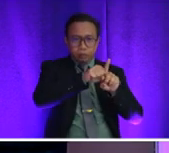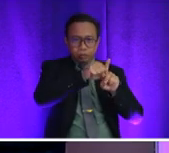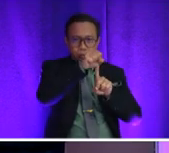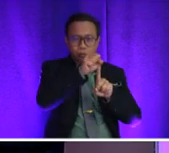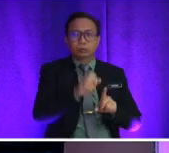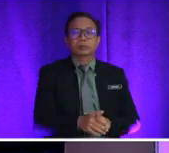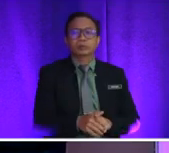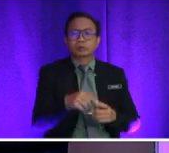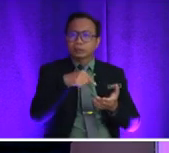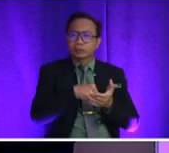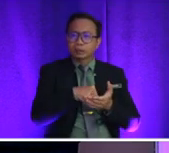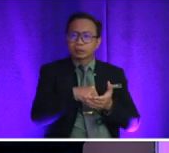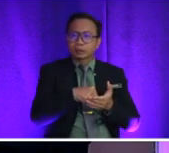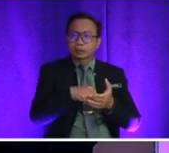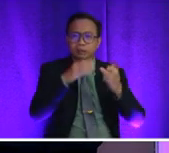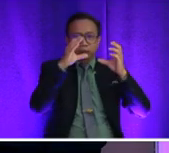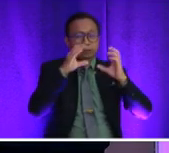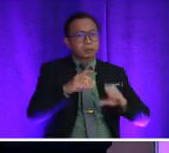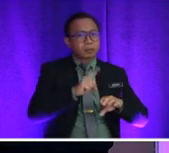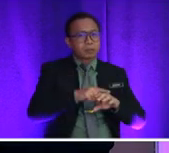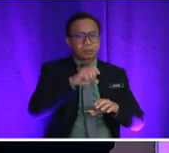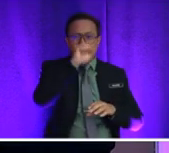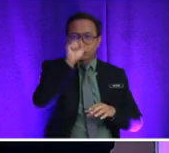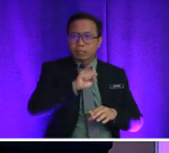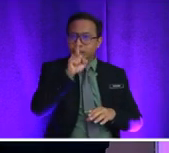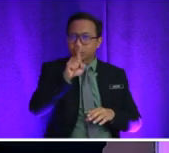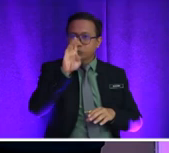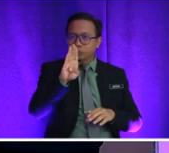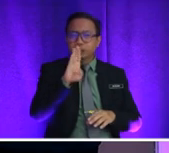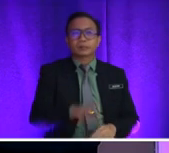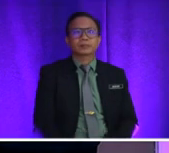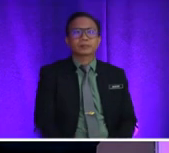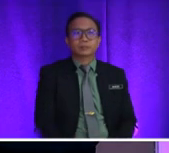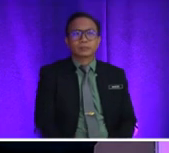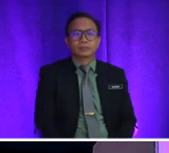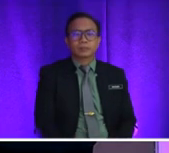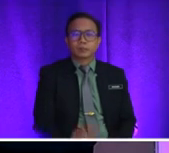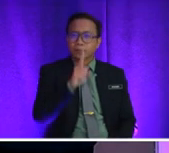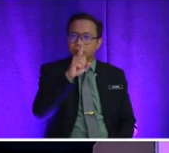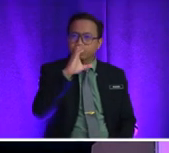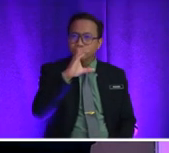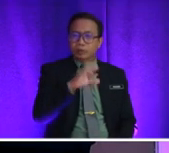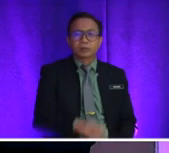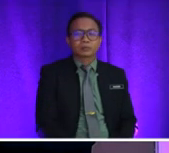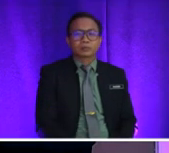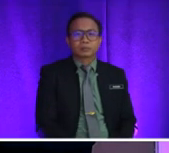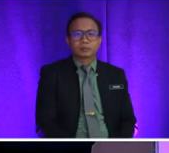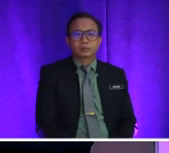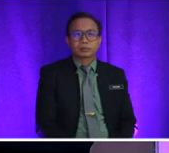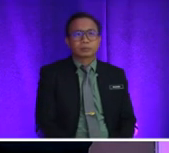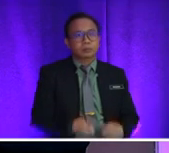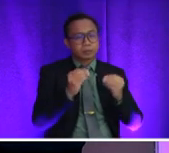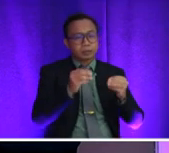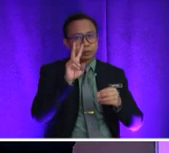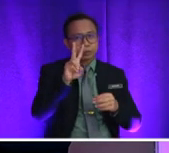nah Ini adalah tindakan pada soal 1 mi ya baik untuk satu see jenggol Mbah bagi